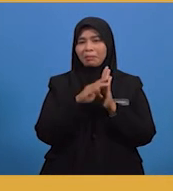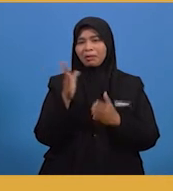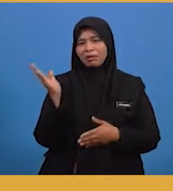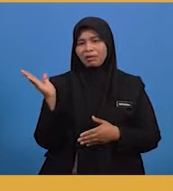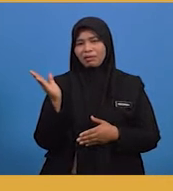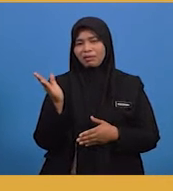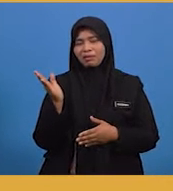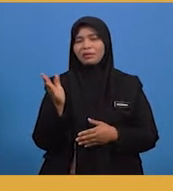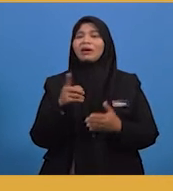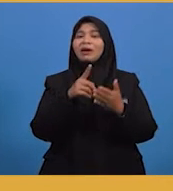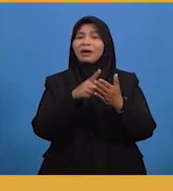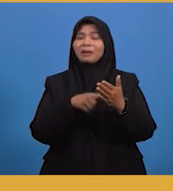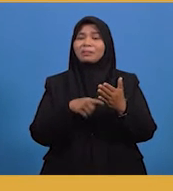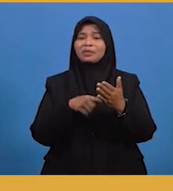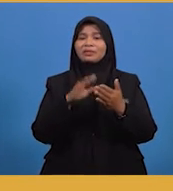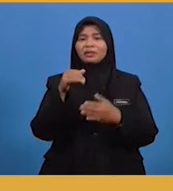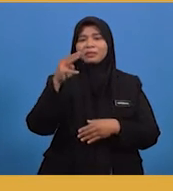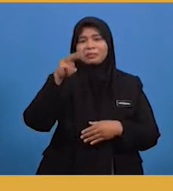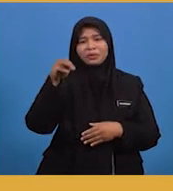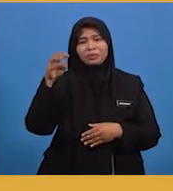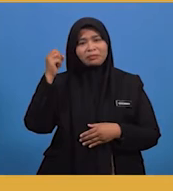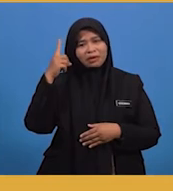Apa yang murid-murid faham tentang gambar ini?